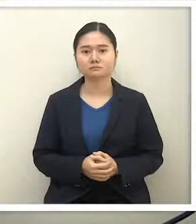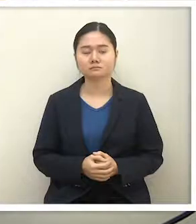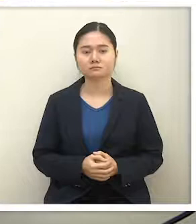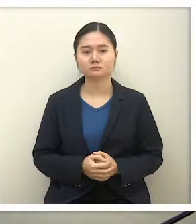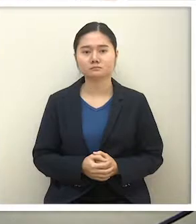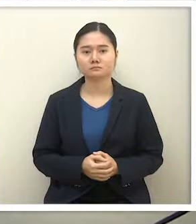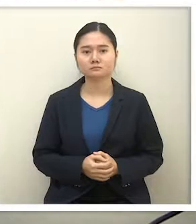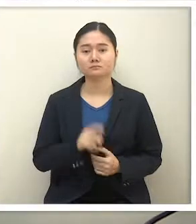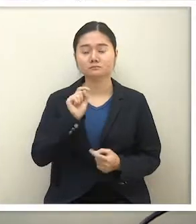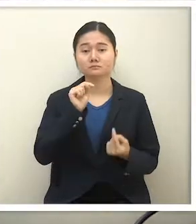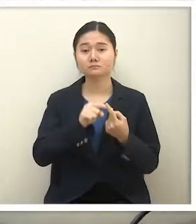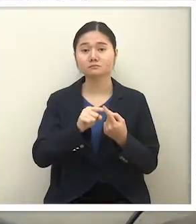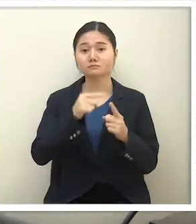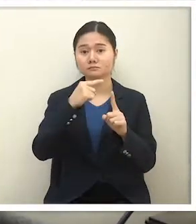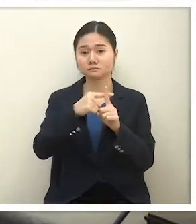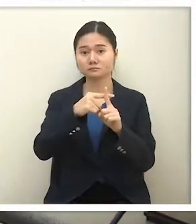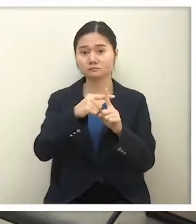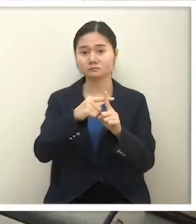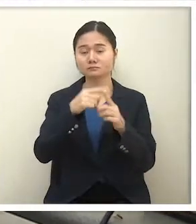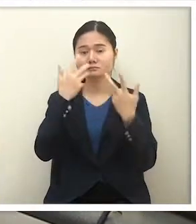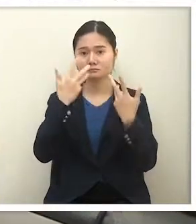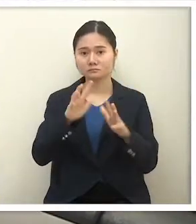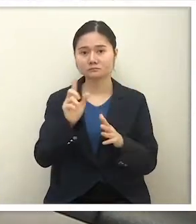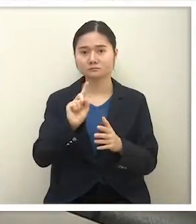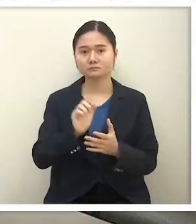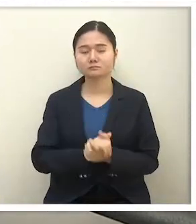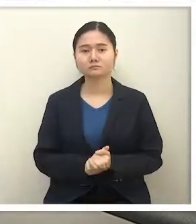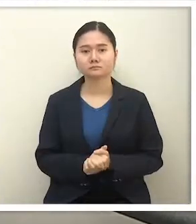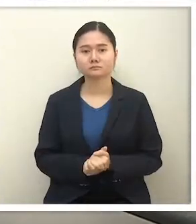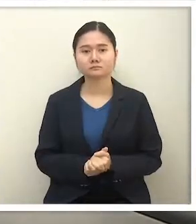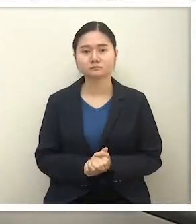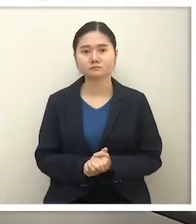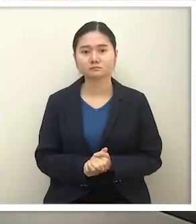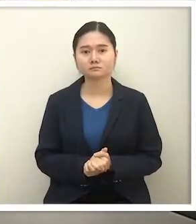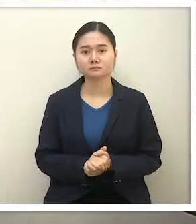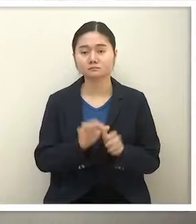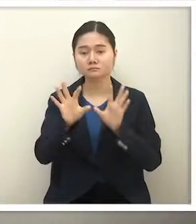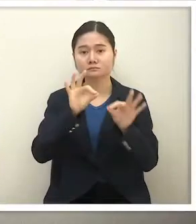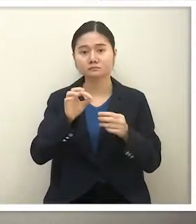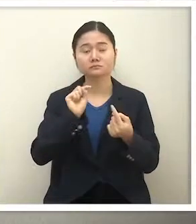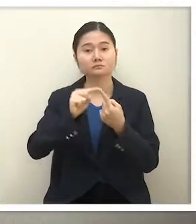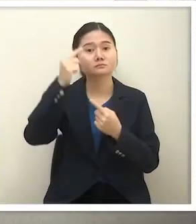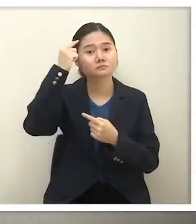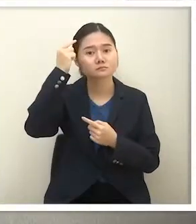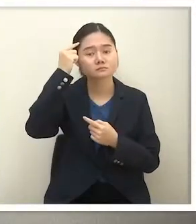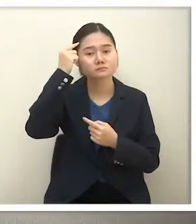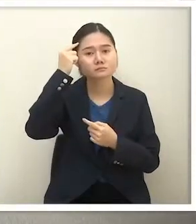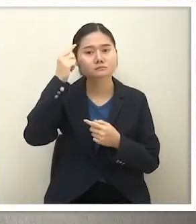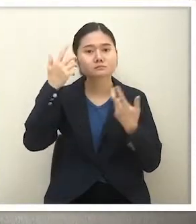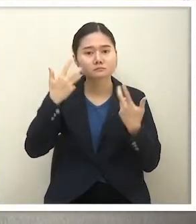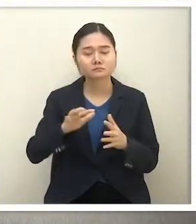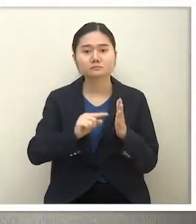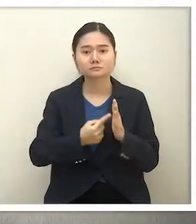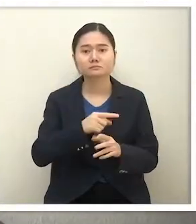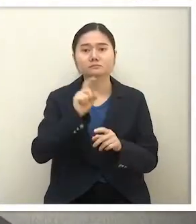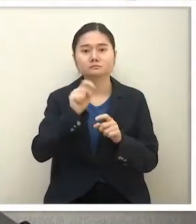ติ๊กตัวที่มีเครื่องหมายบวกติ๊กเสร็จแล้วเราไปเลือกที่หัวนะครับจากนั้นเริ่ม